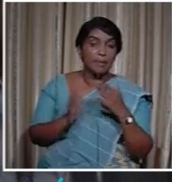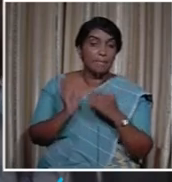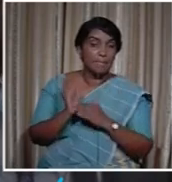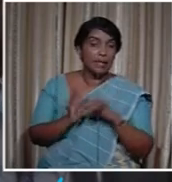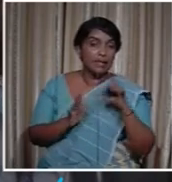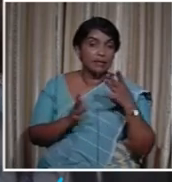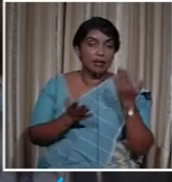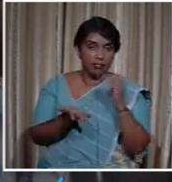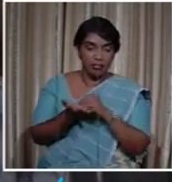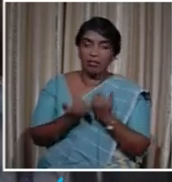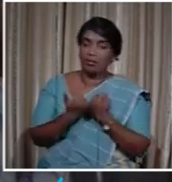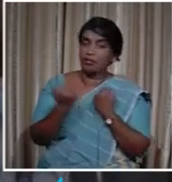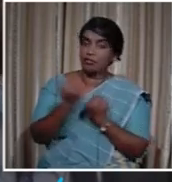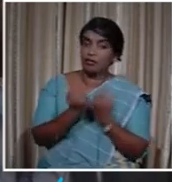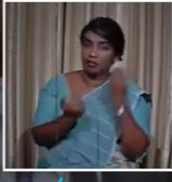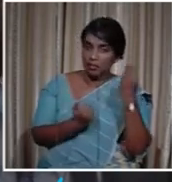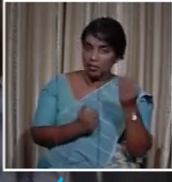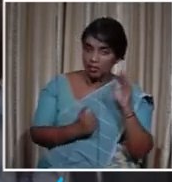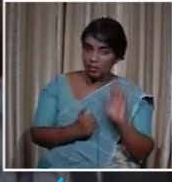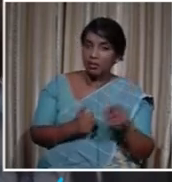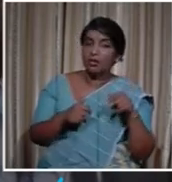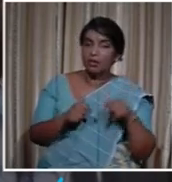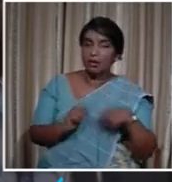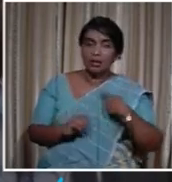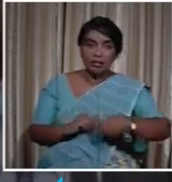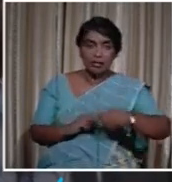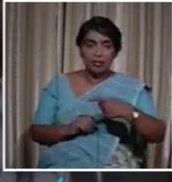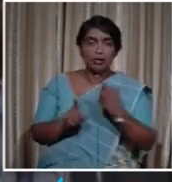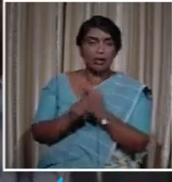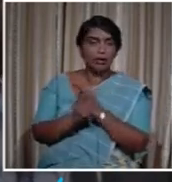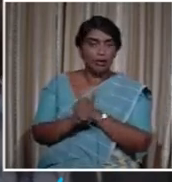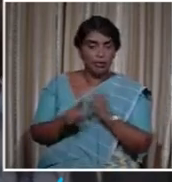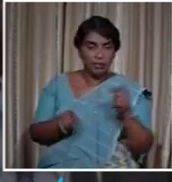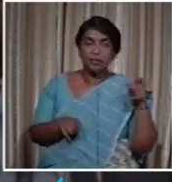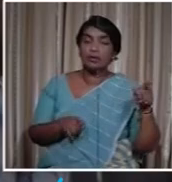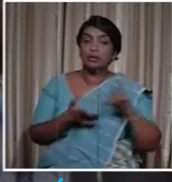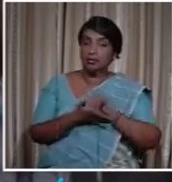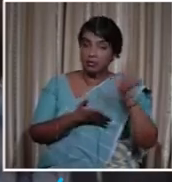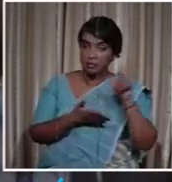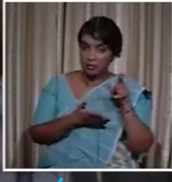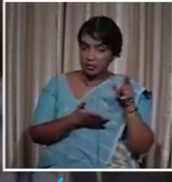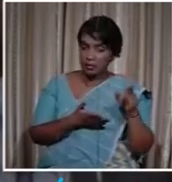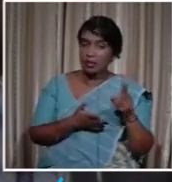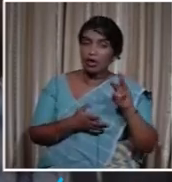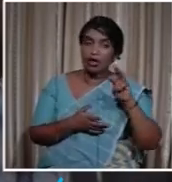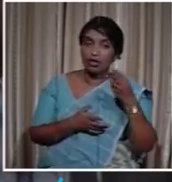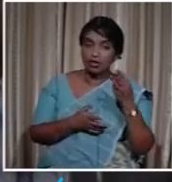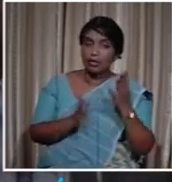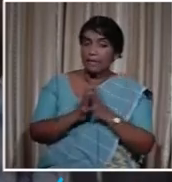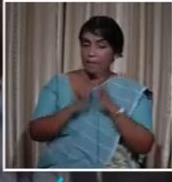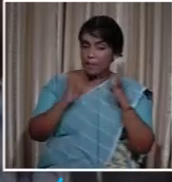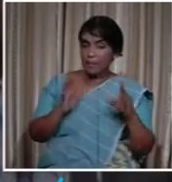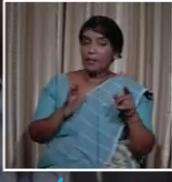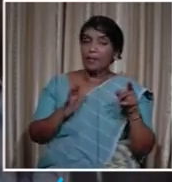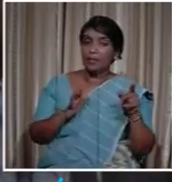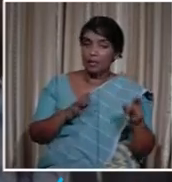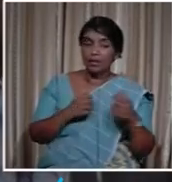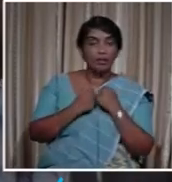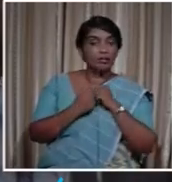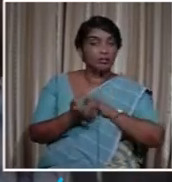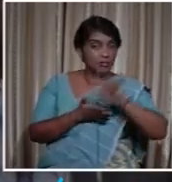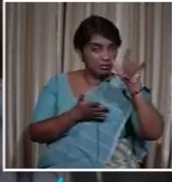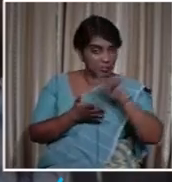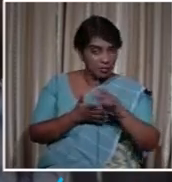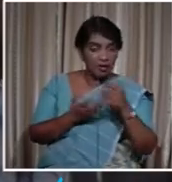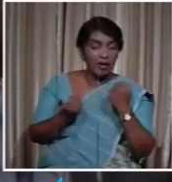இருக்கிறது. ஆனால் நாளாந்தம் கட்டுநாயக்க விமான நிலையத்திலே 300க்கும் மேற்பட்ட விமானங்கள் தரையிறங்கி செல்லுகின்ற பொழுது